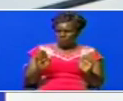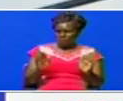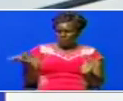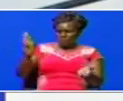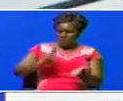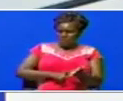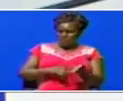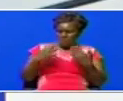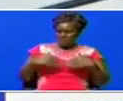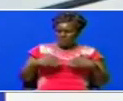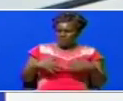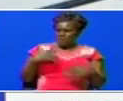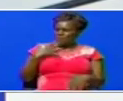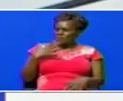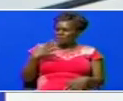registered voters,